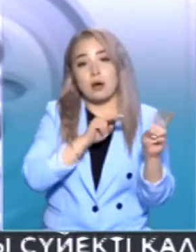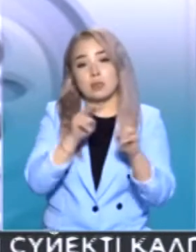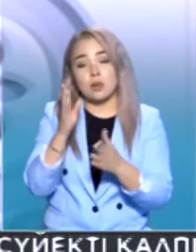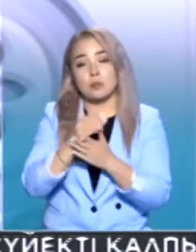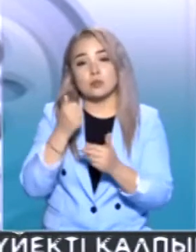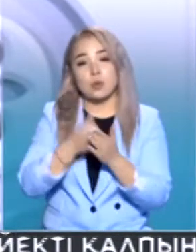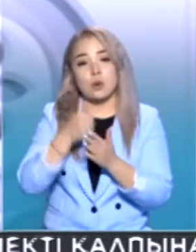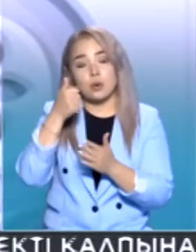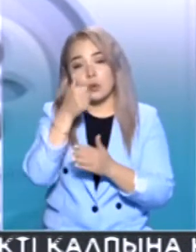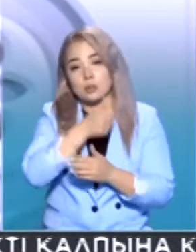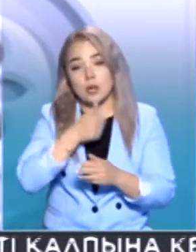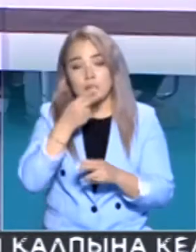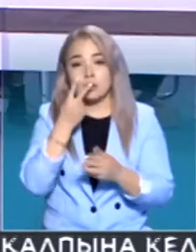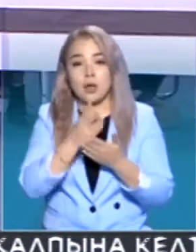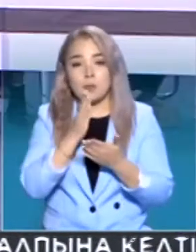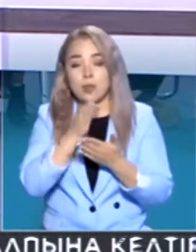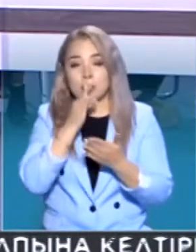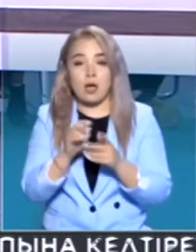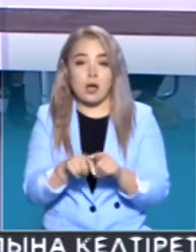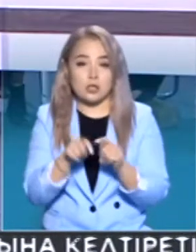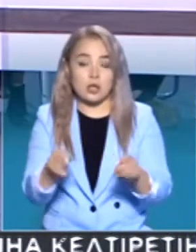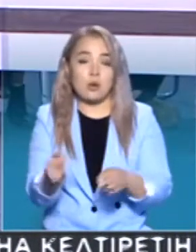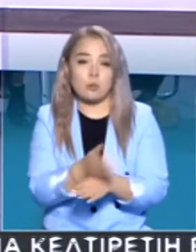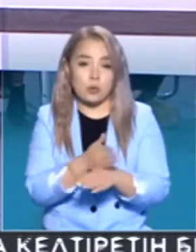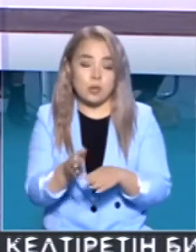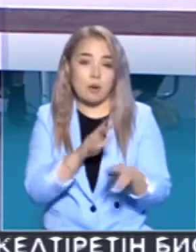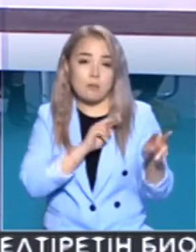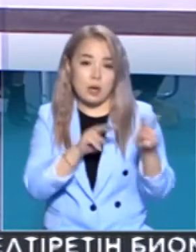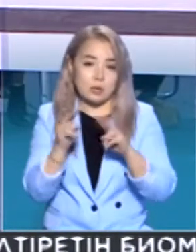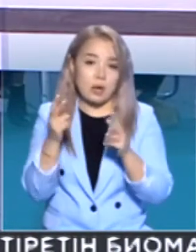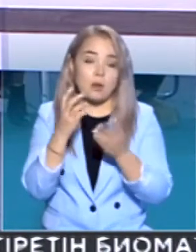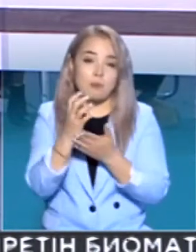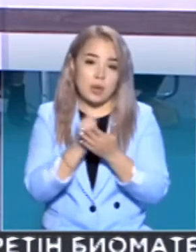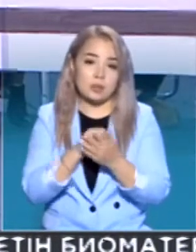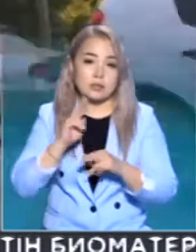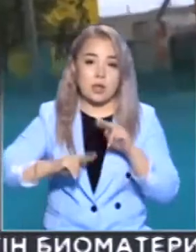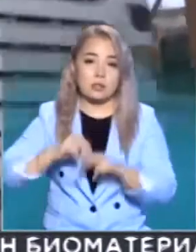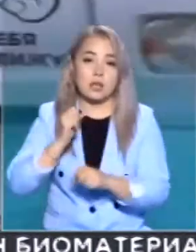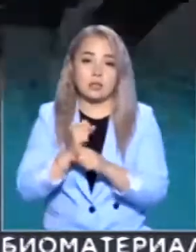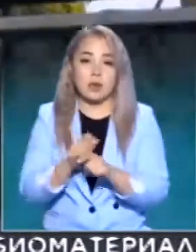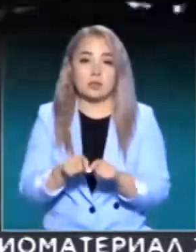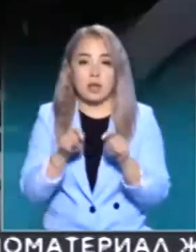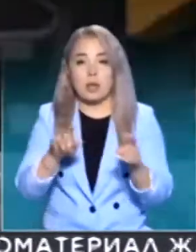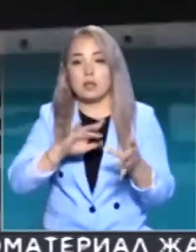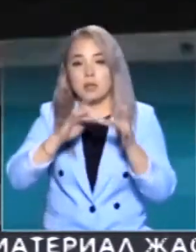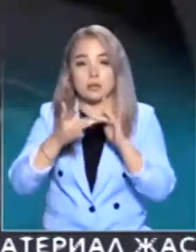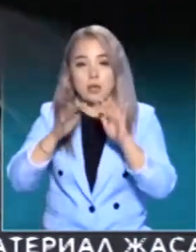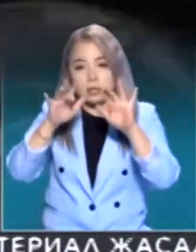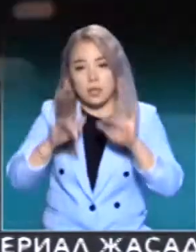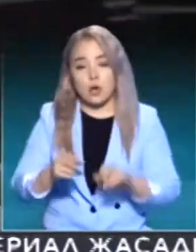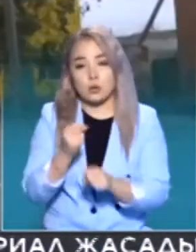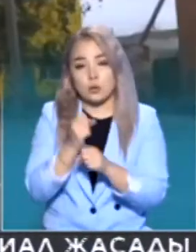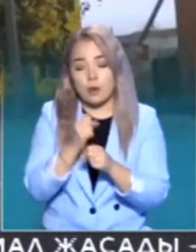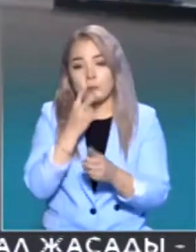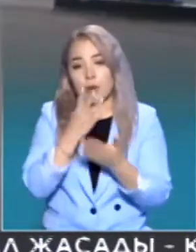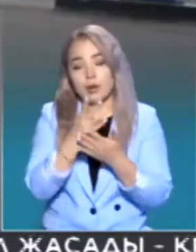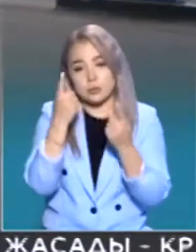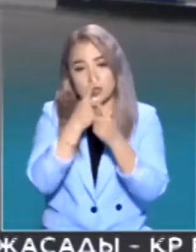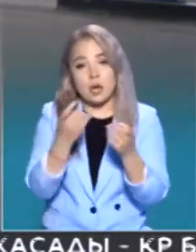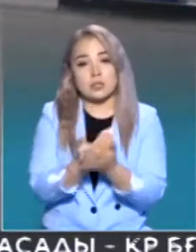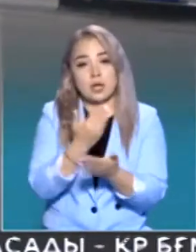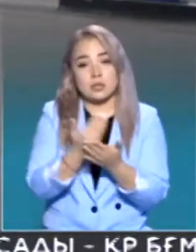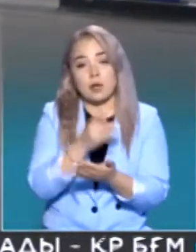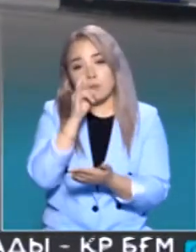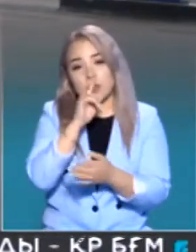жыл соңына дейін дизель отынының ашық бөлінуін бақылау үшін директор базасын құру көзделген. Электронды ақпараттық жүйе жанар жағармайды